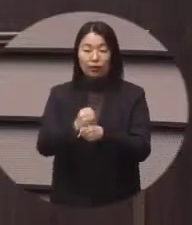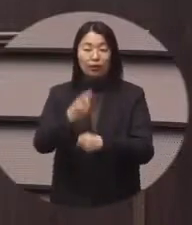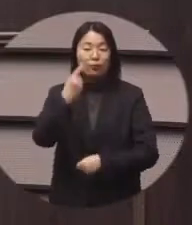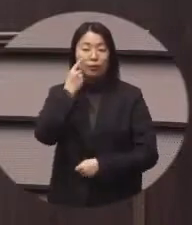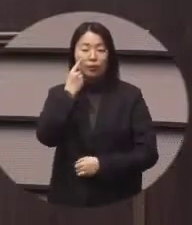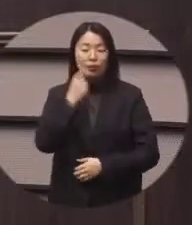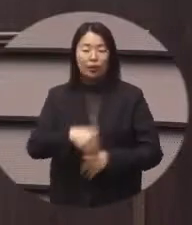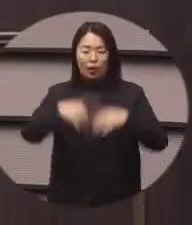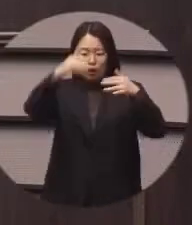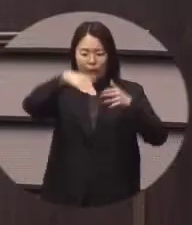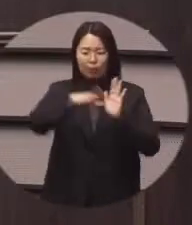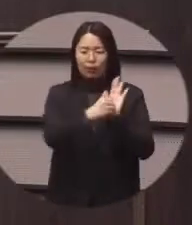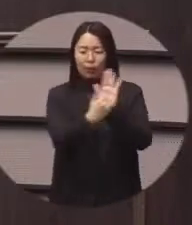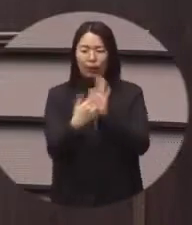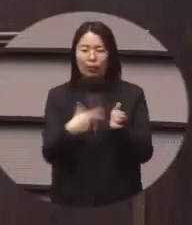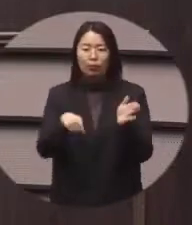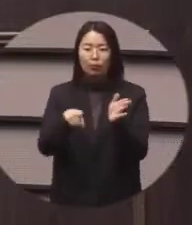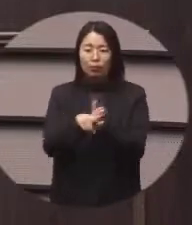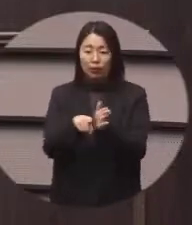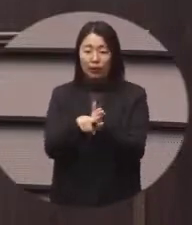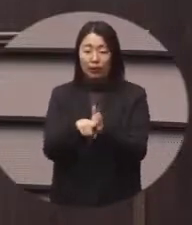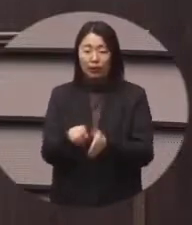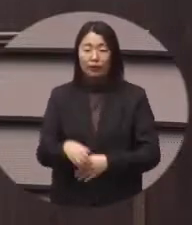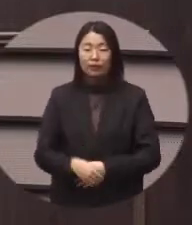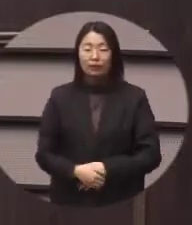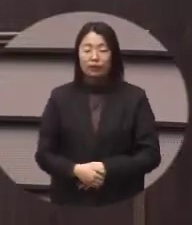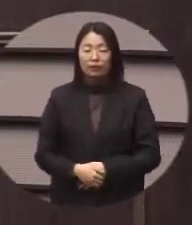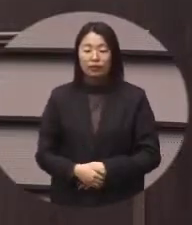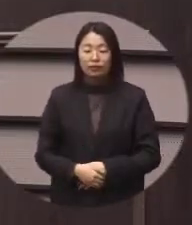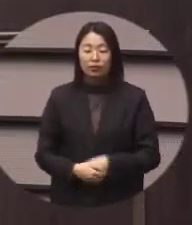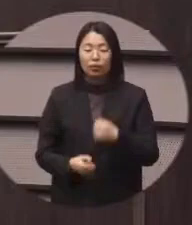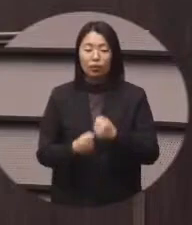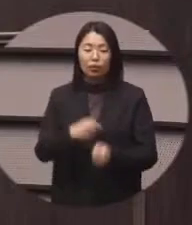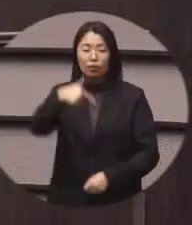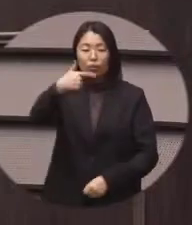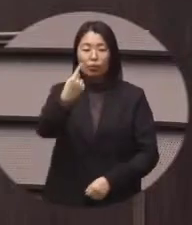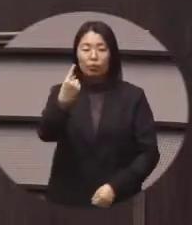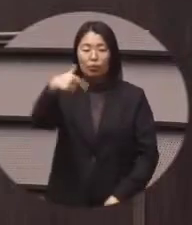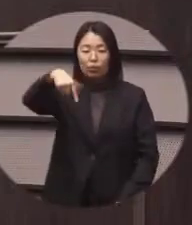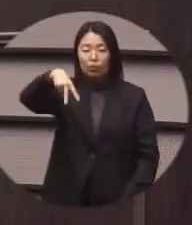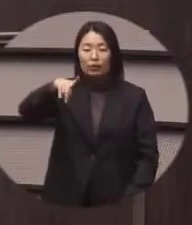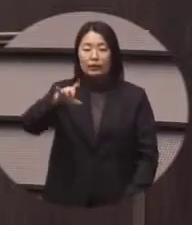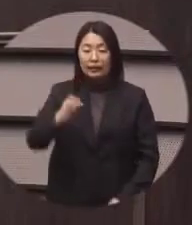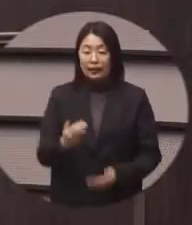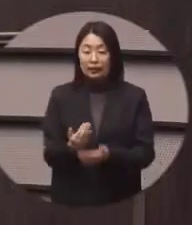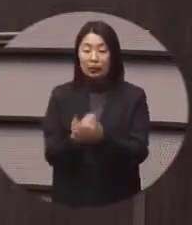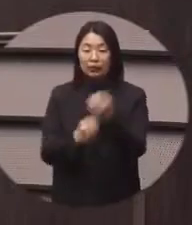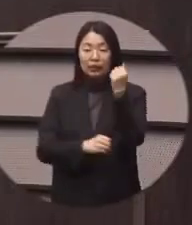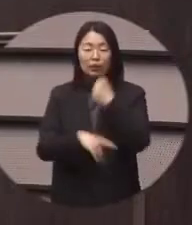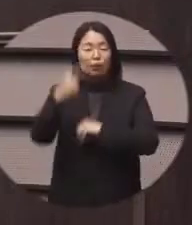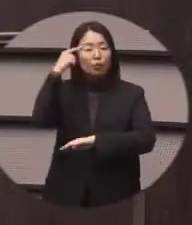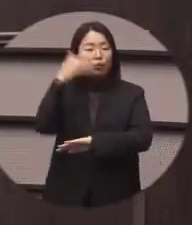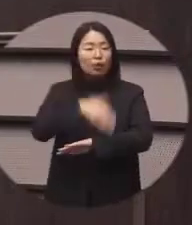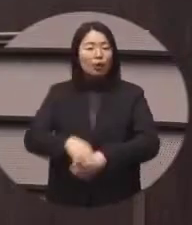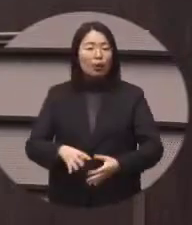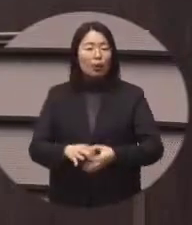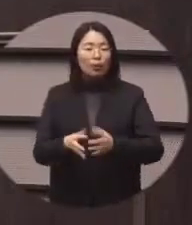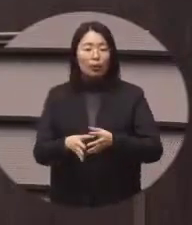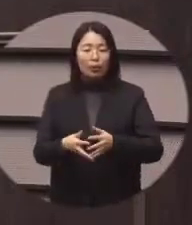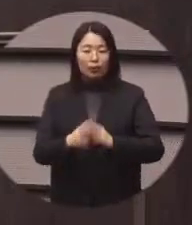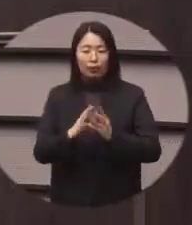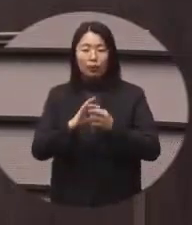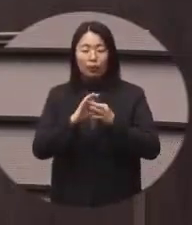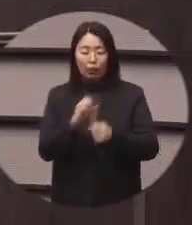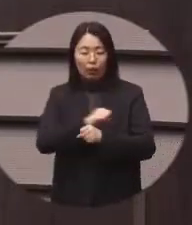위해 광주시 2050 탄소중립 녹색성장 기본계획을 수립하여 탄소중립 실행 기반을 튼튼히 다지겠습니다.